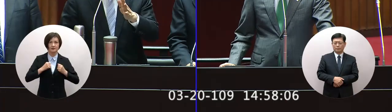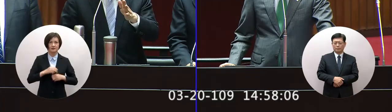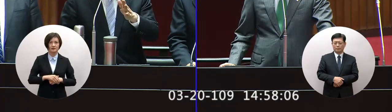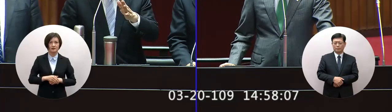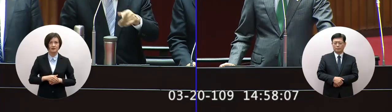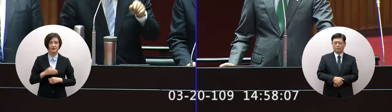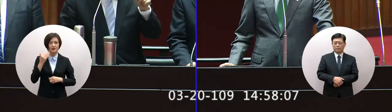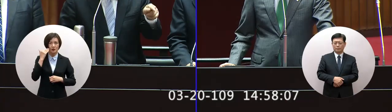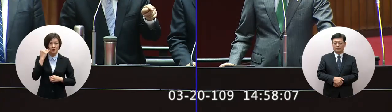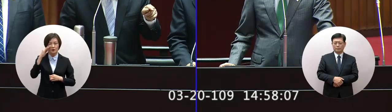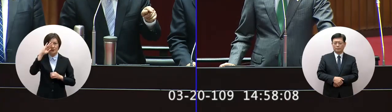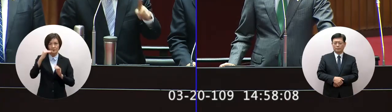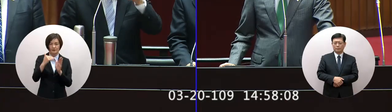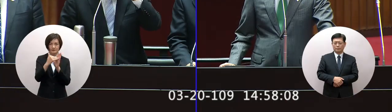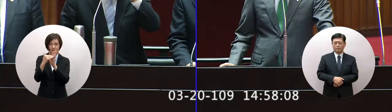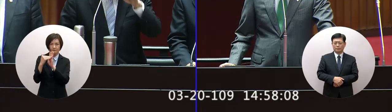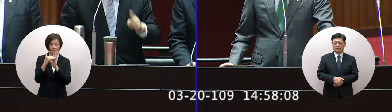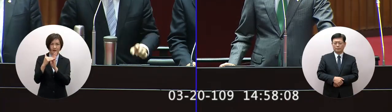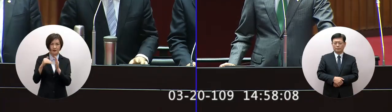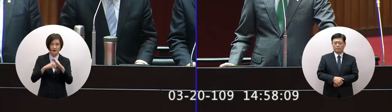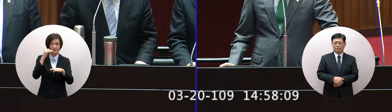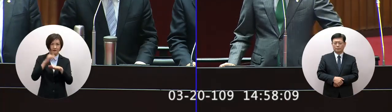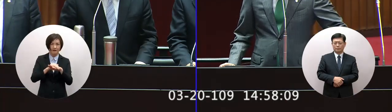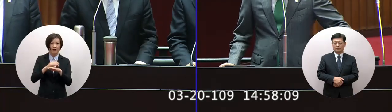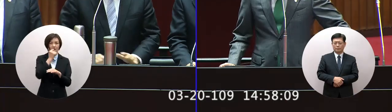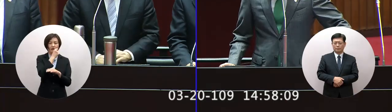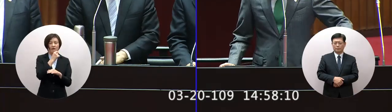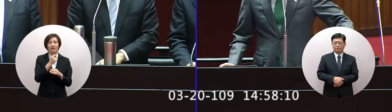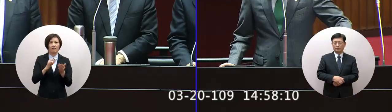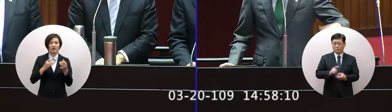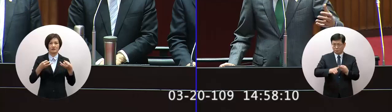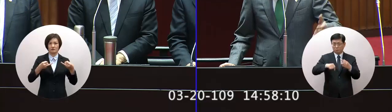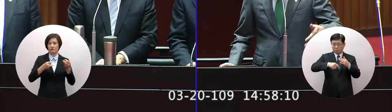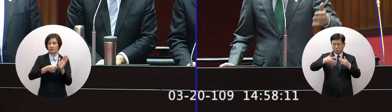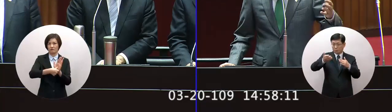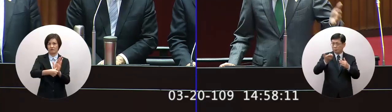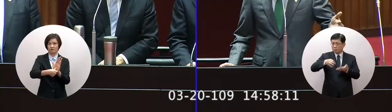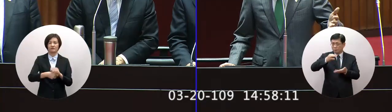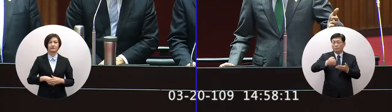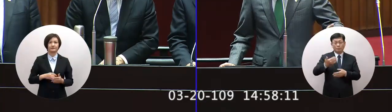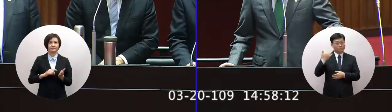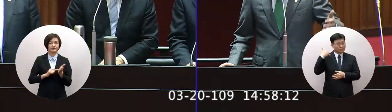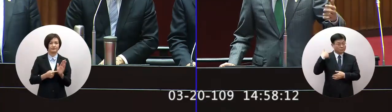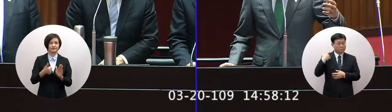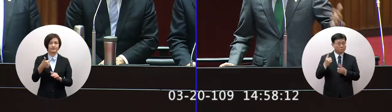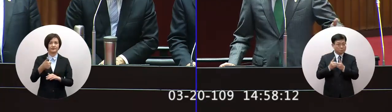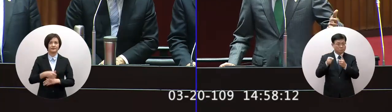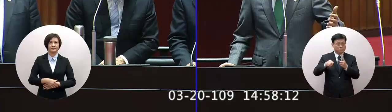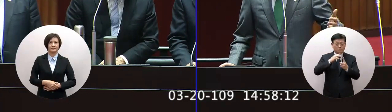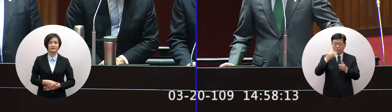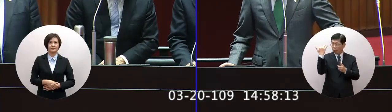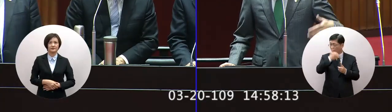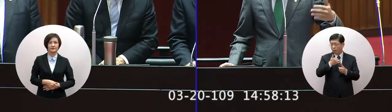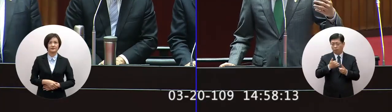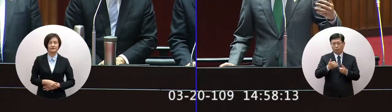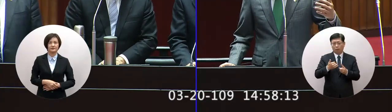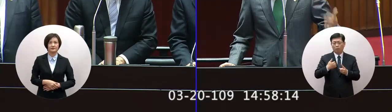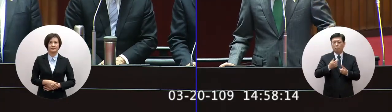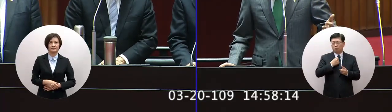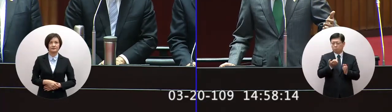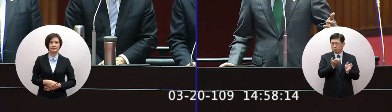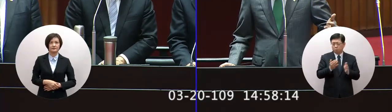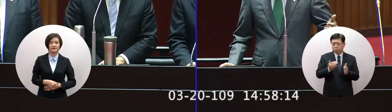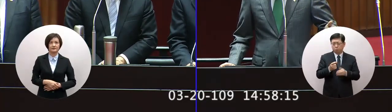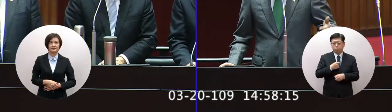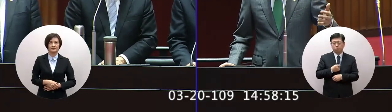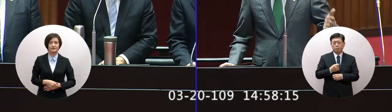安然度过，那台湾又是一个了不起。 对，院长刚才提到，就事实上上一次主要是因为太突然，所以我们要做好